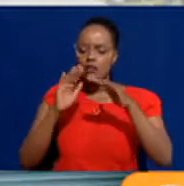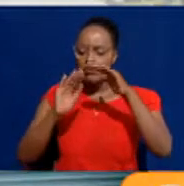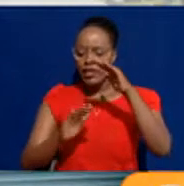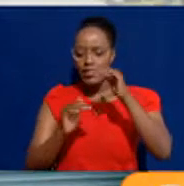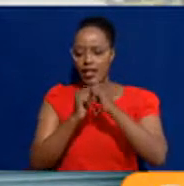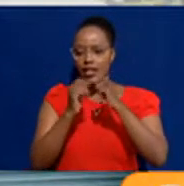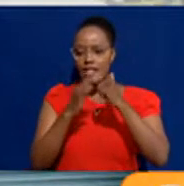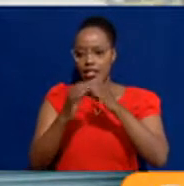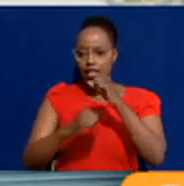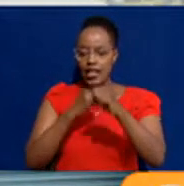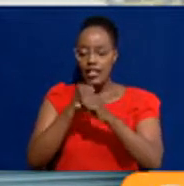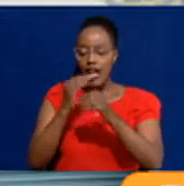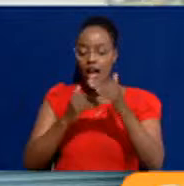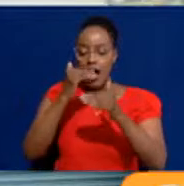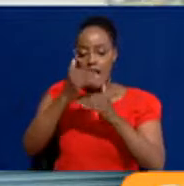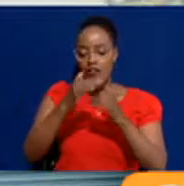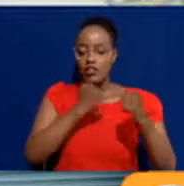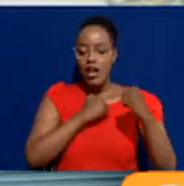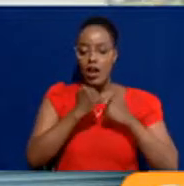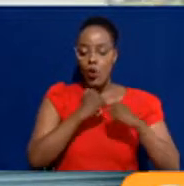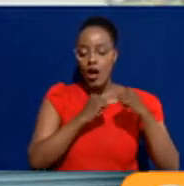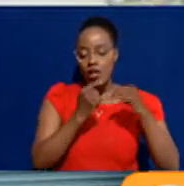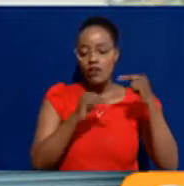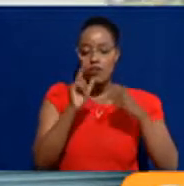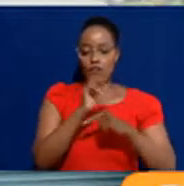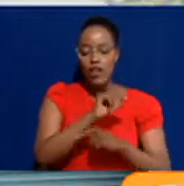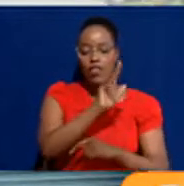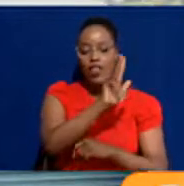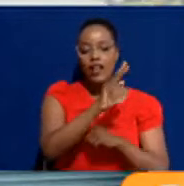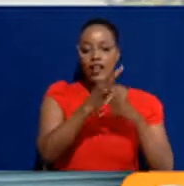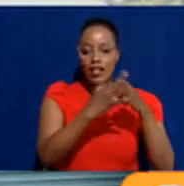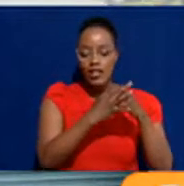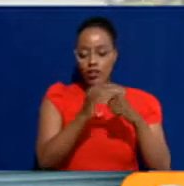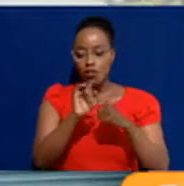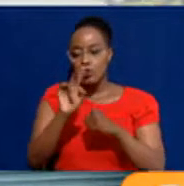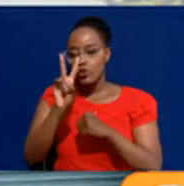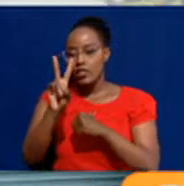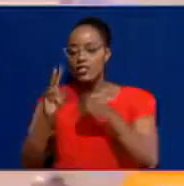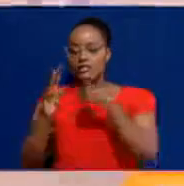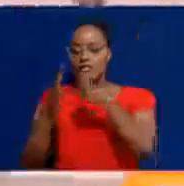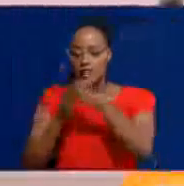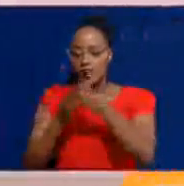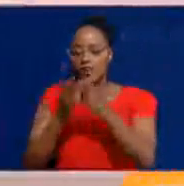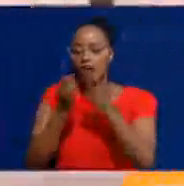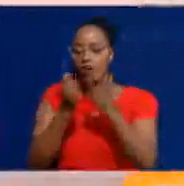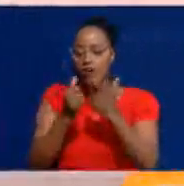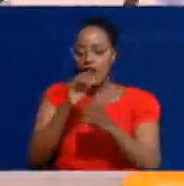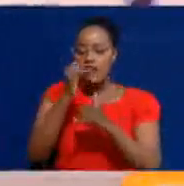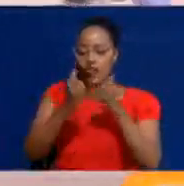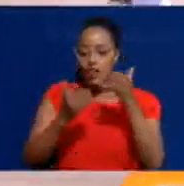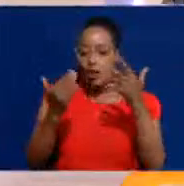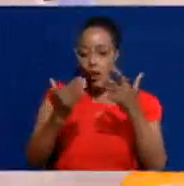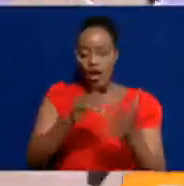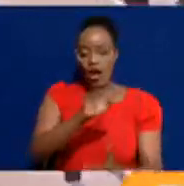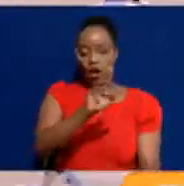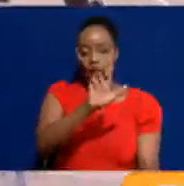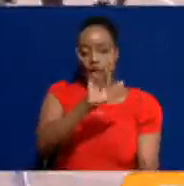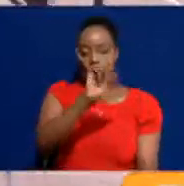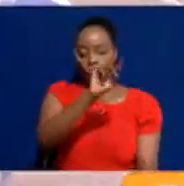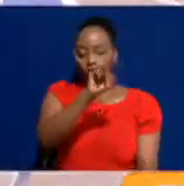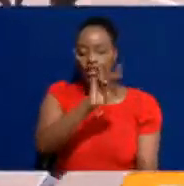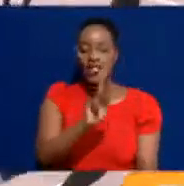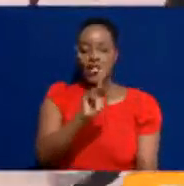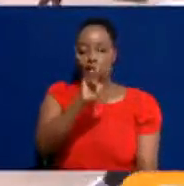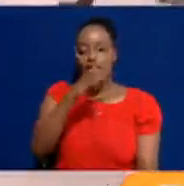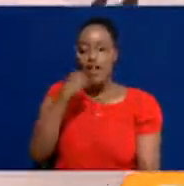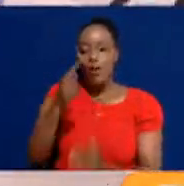ya kulazwa na Rwanda mabao 38 kwa 29 kwenye nusu fainali uwanjani Ulinzi Complex. Kenya ambao